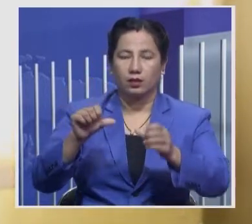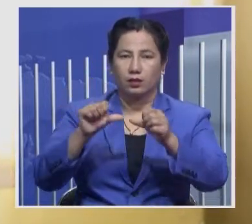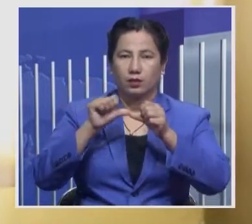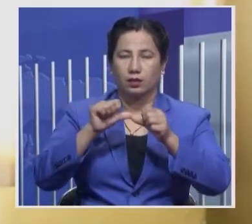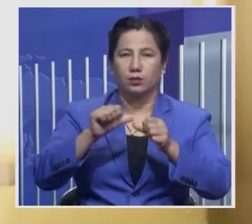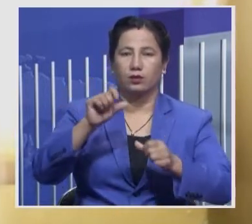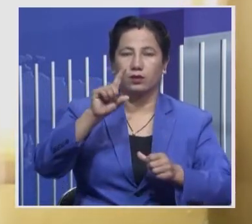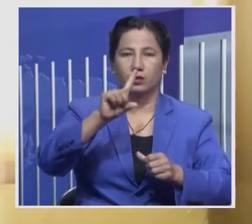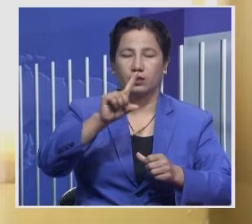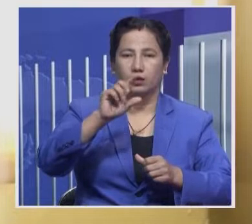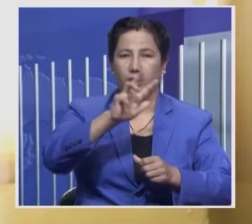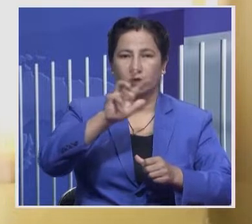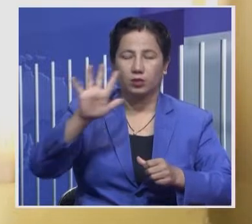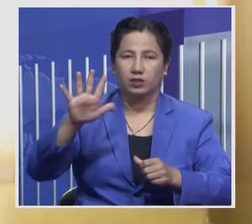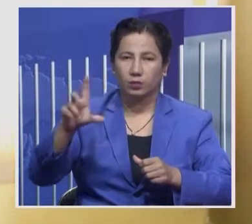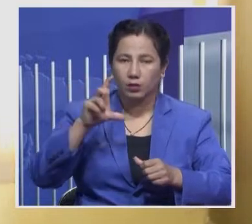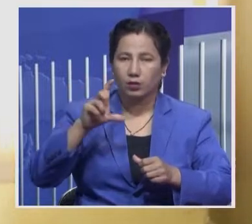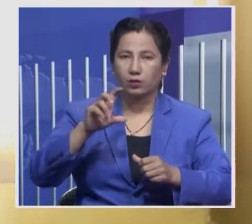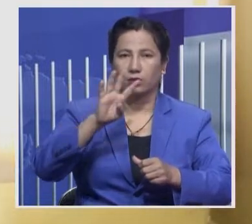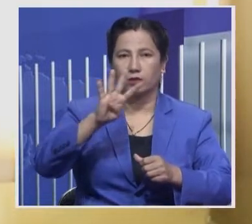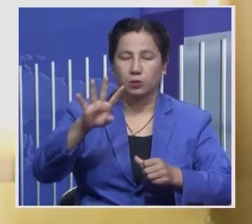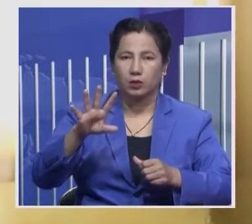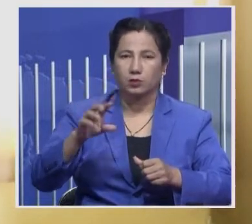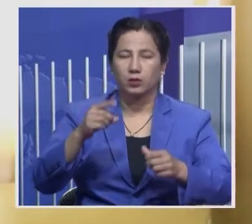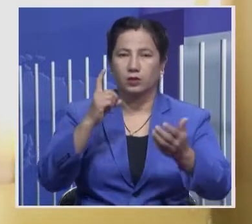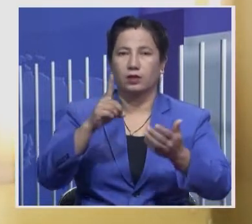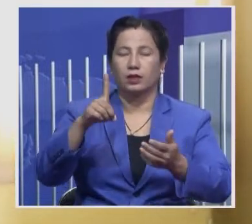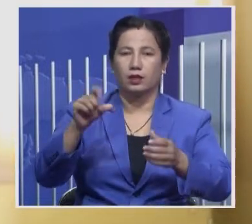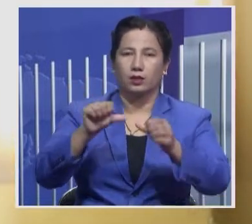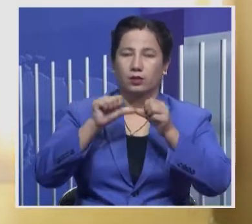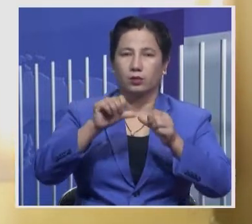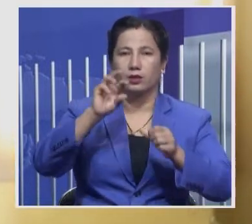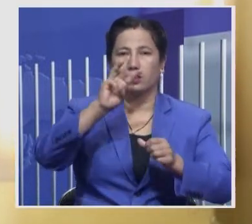1,95,19,44,000 तोकिएकोमा हामीले